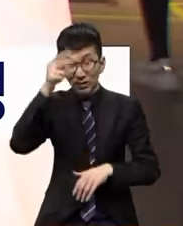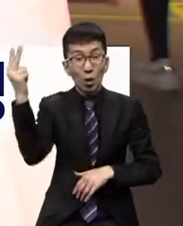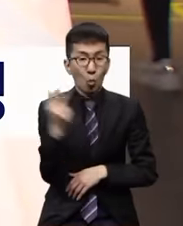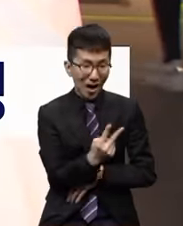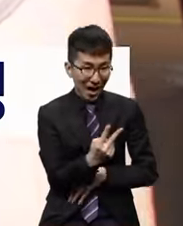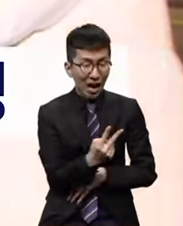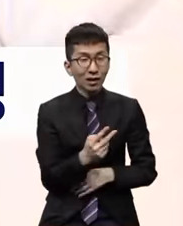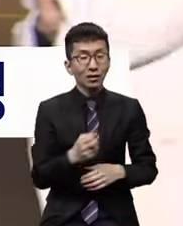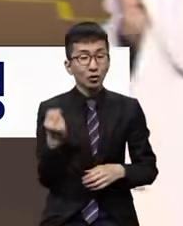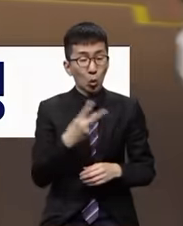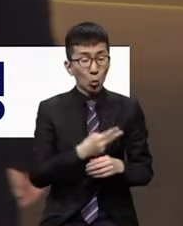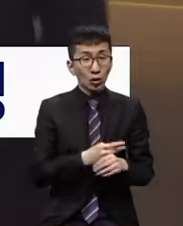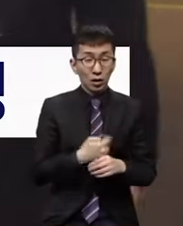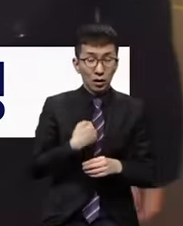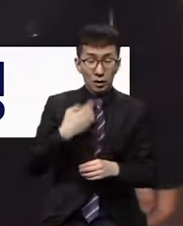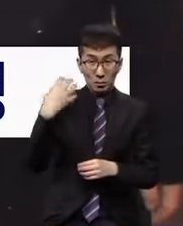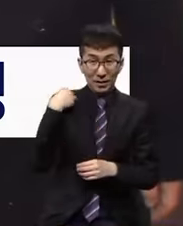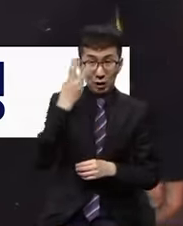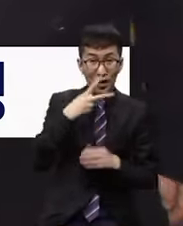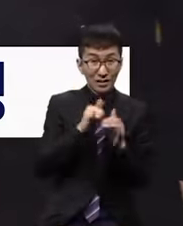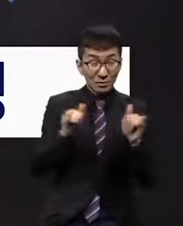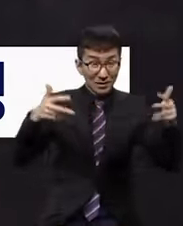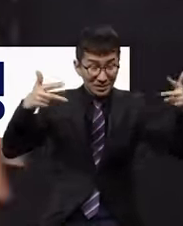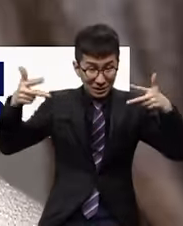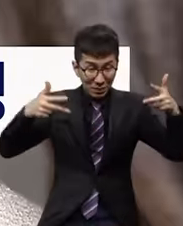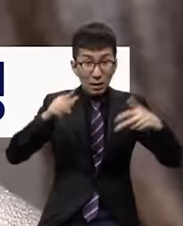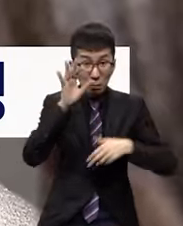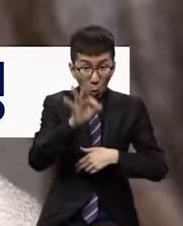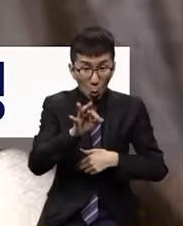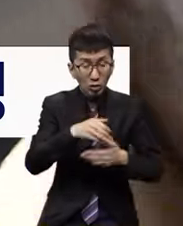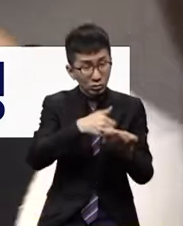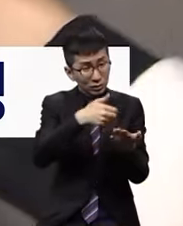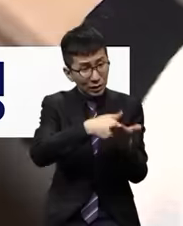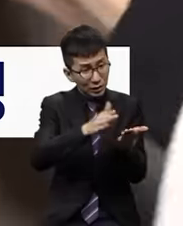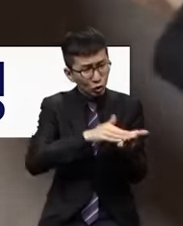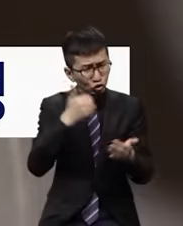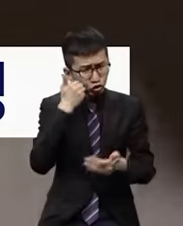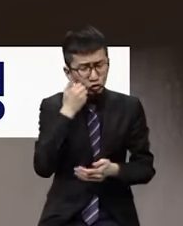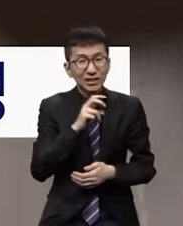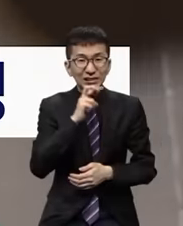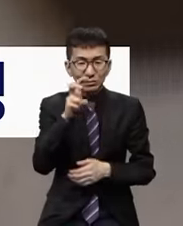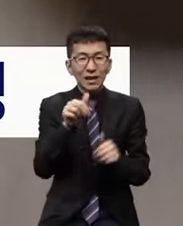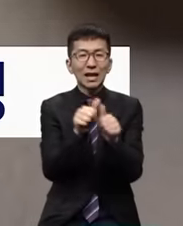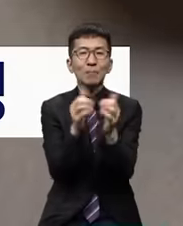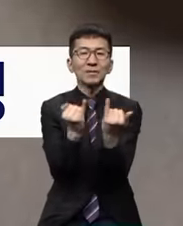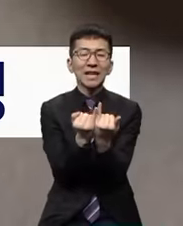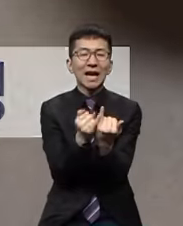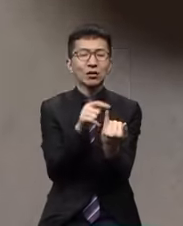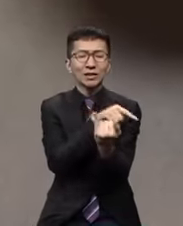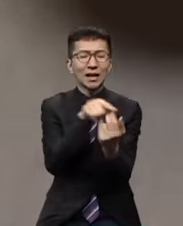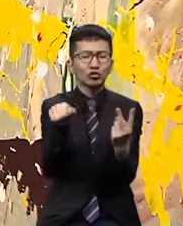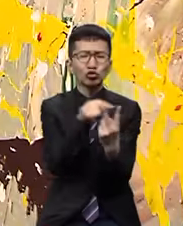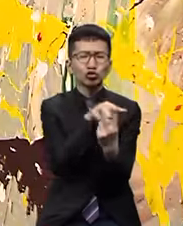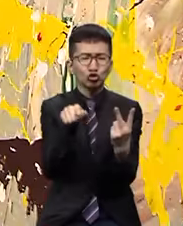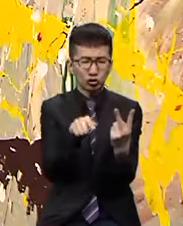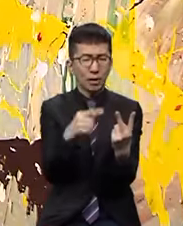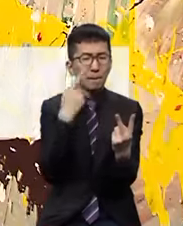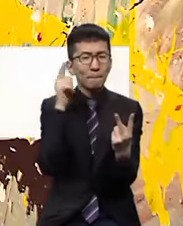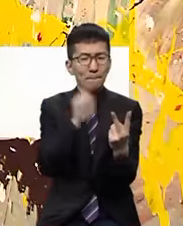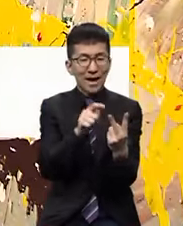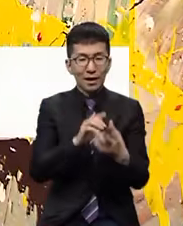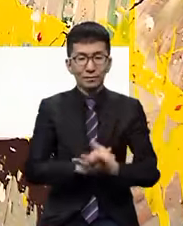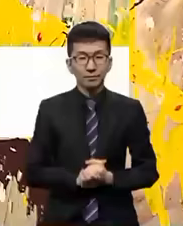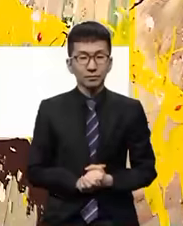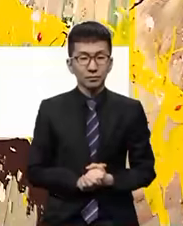경찰과 전시장 측은 CCTV 등을 확인해 낙서한 20대 남녀 관람객을 특정했습니다. 여기 있는